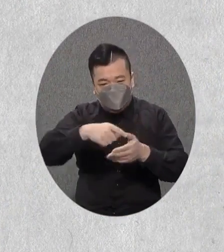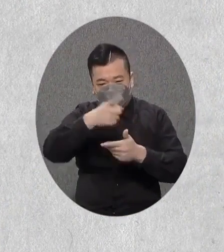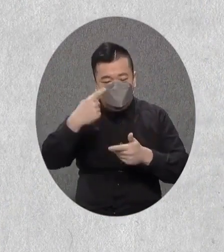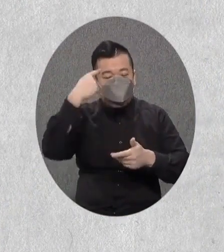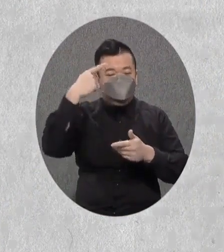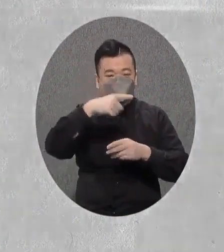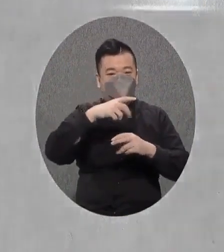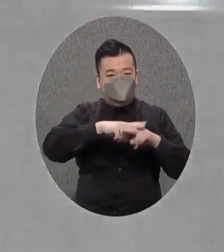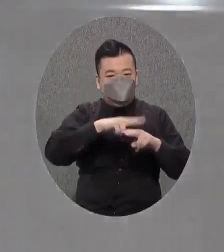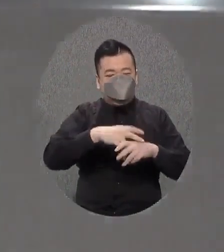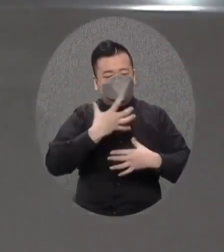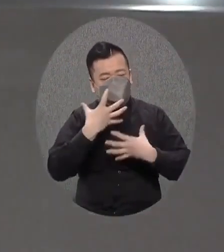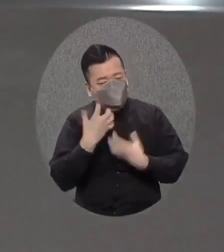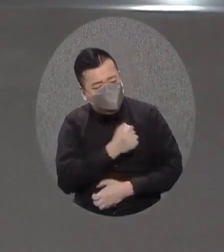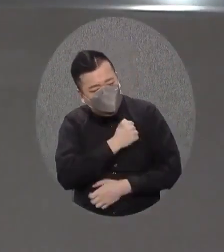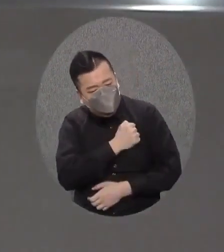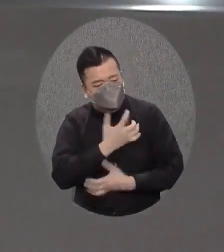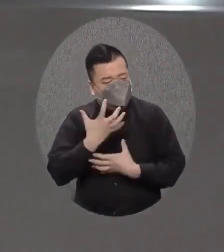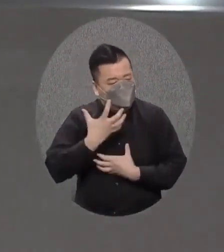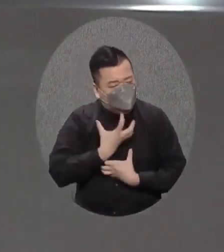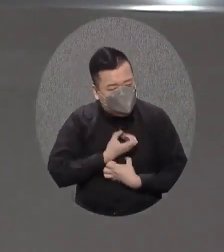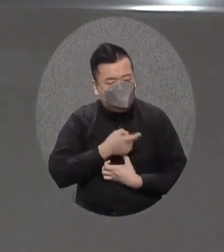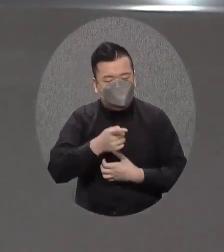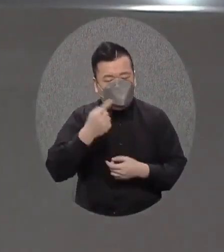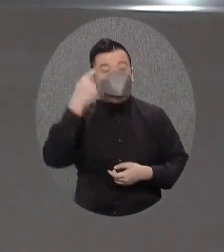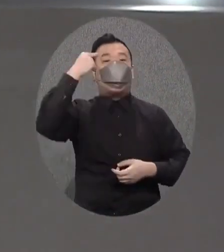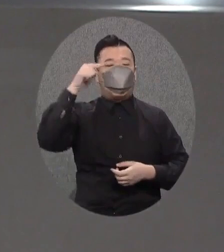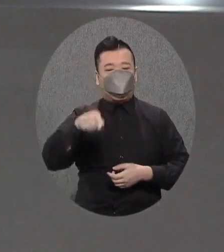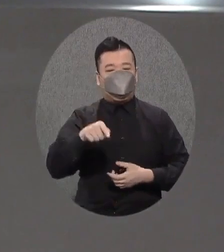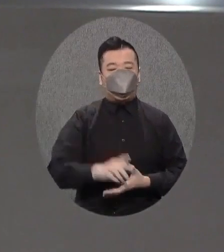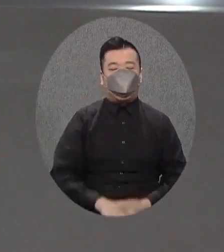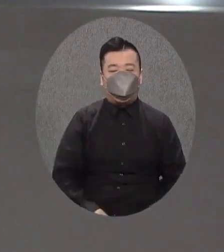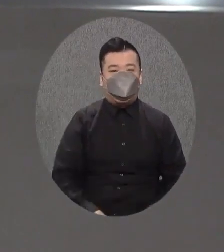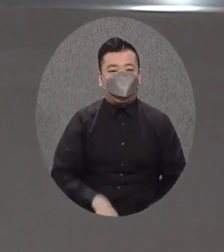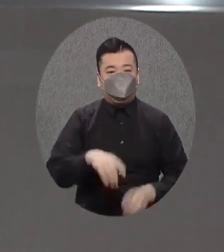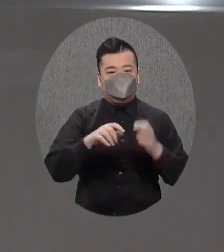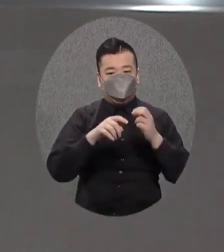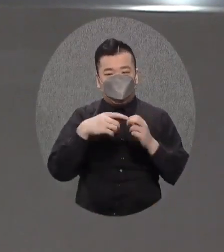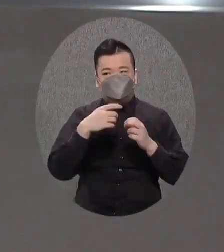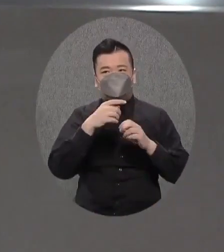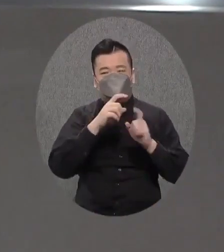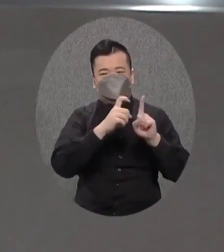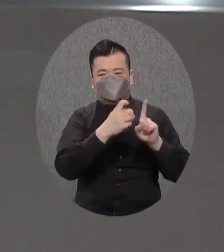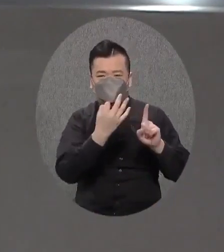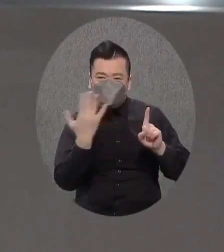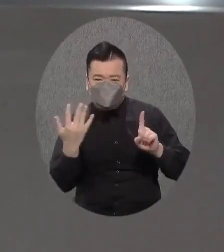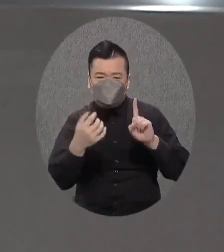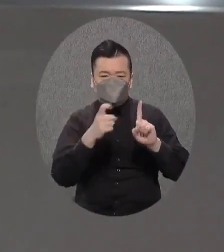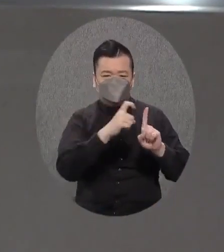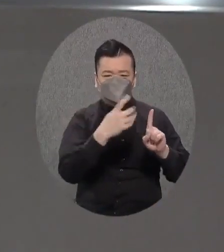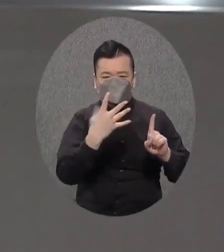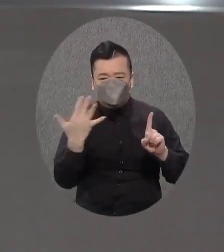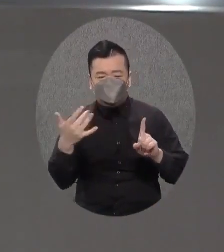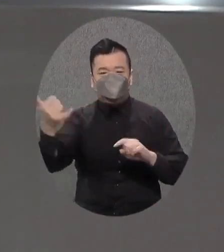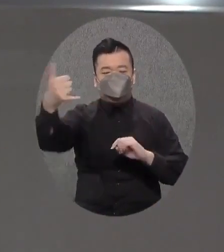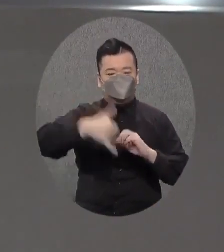國民苦難嘅同情，甚至希望咧可以喚醒佢哋嘅醒覺。咁喺30-40年代咧，唔少呢一啲版畫家